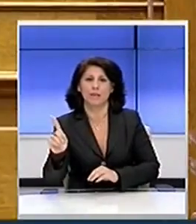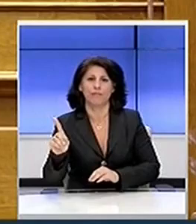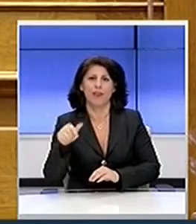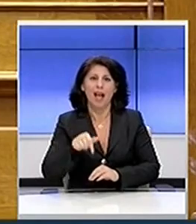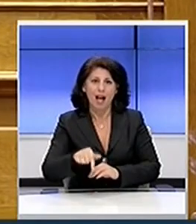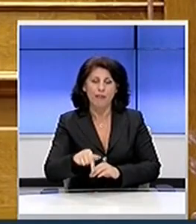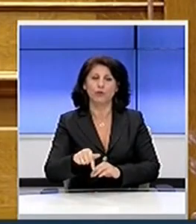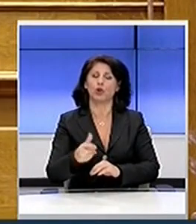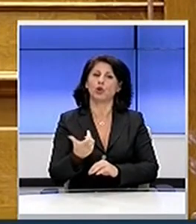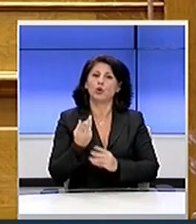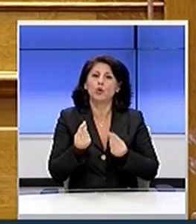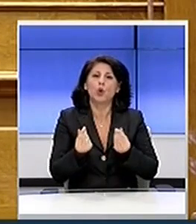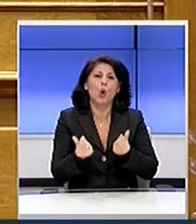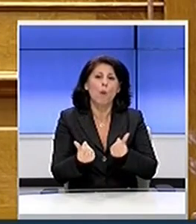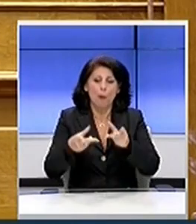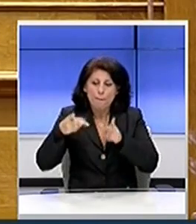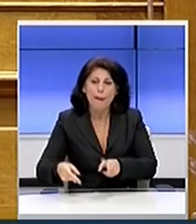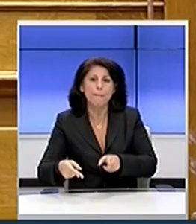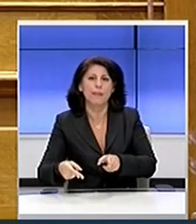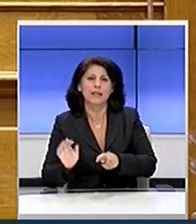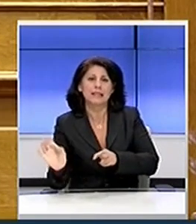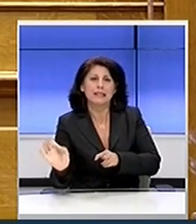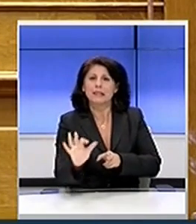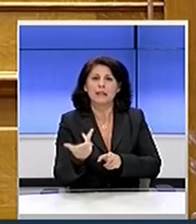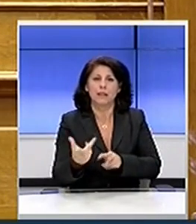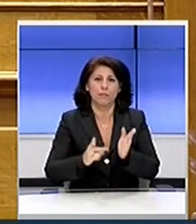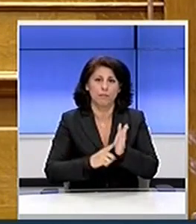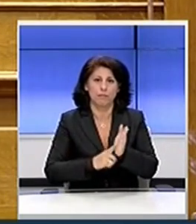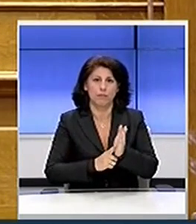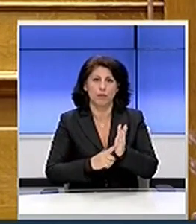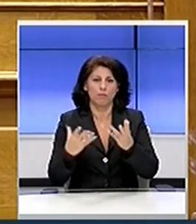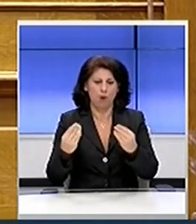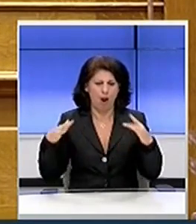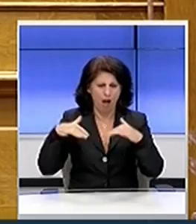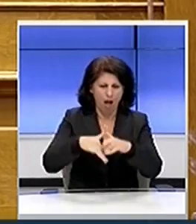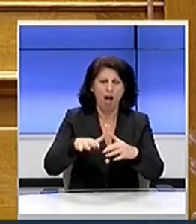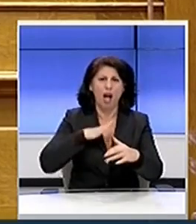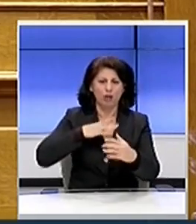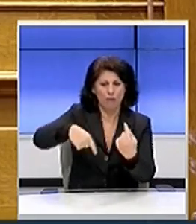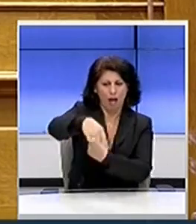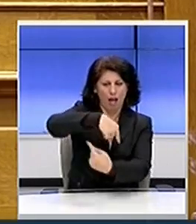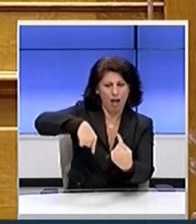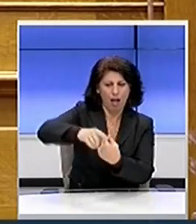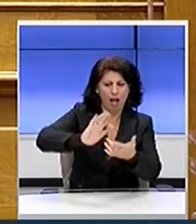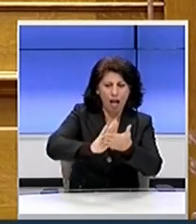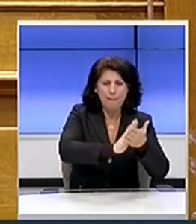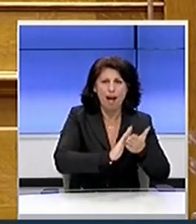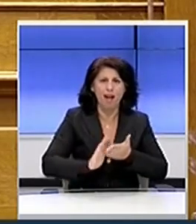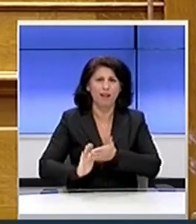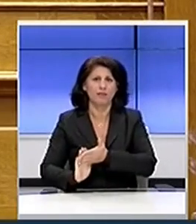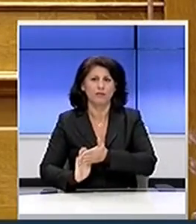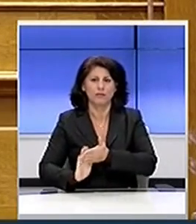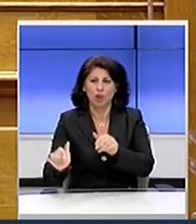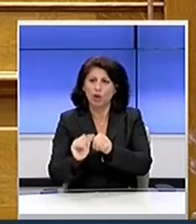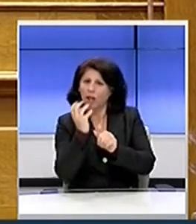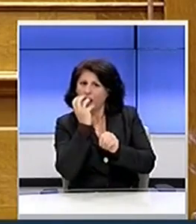είναι η ανεξέλεγκτη διασπορά του ιού, κυρίως μέσα από συγχρονισμούς και από επαφές με ανθρώπους τους οποίους